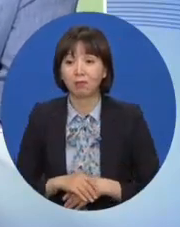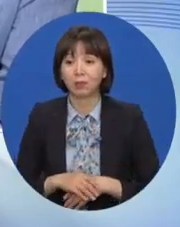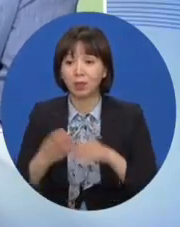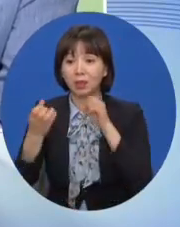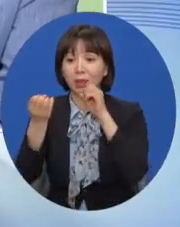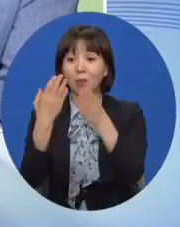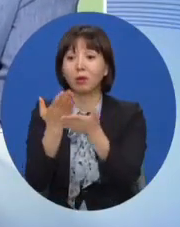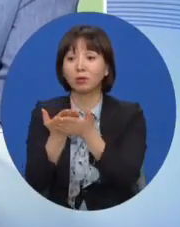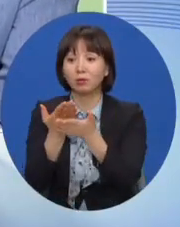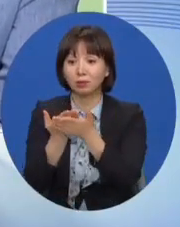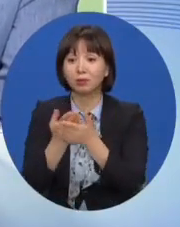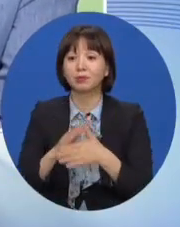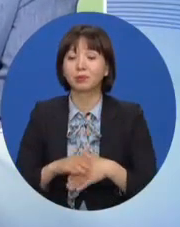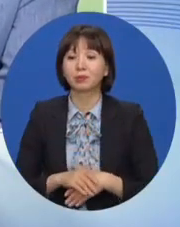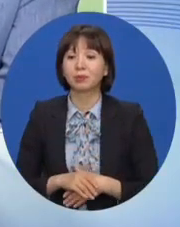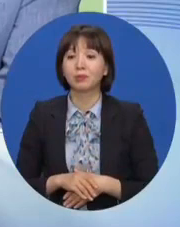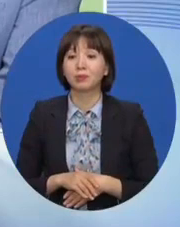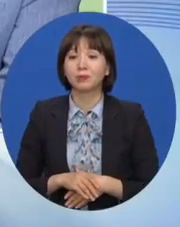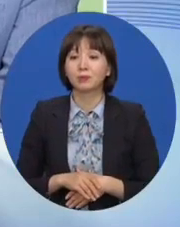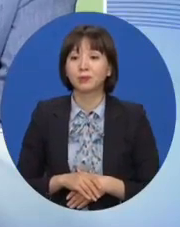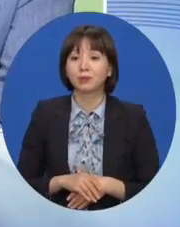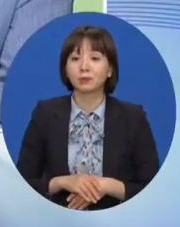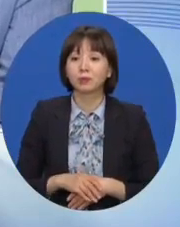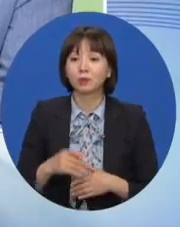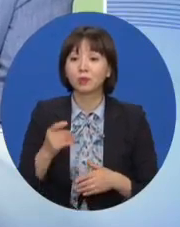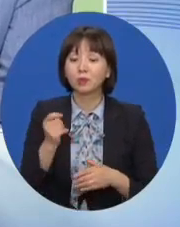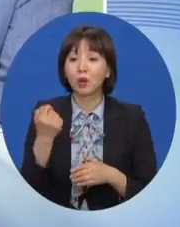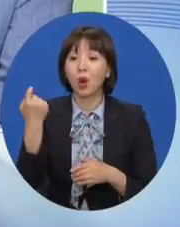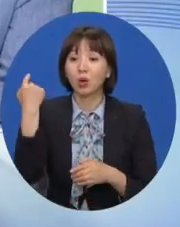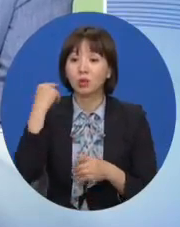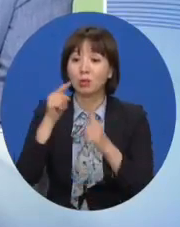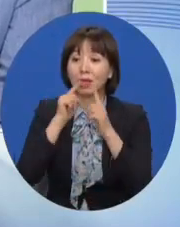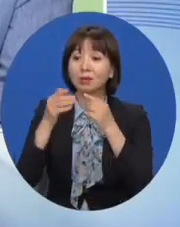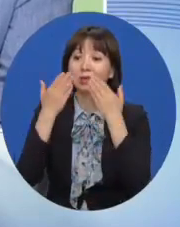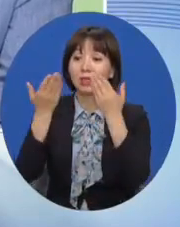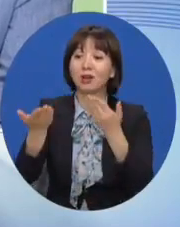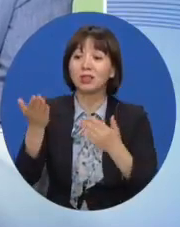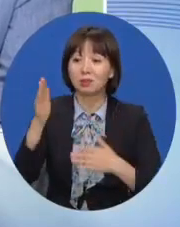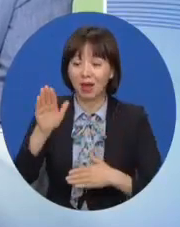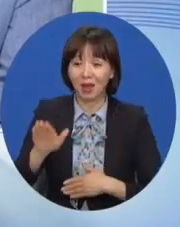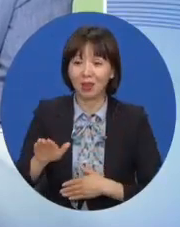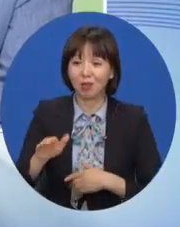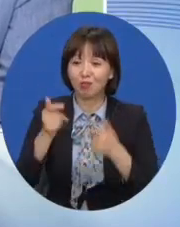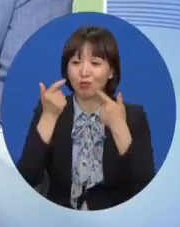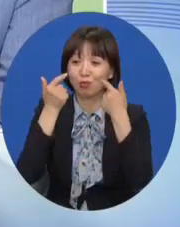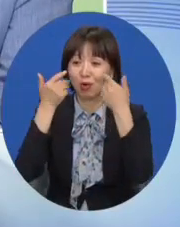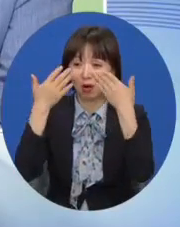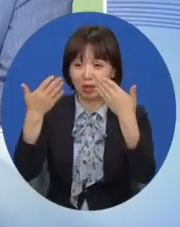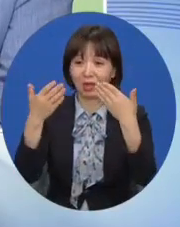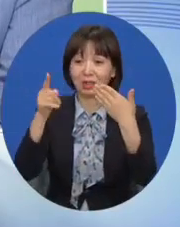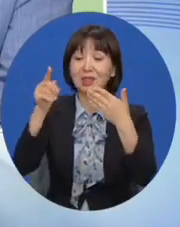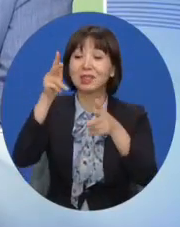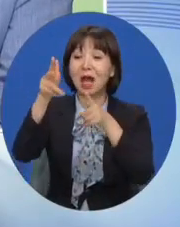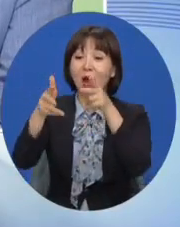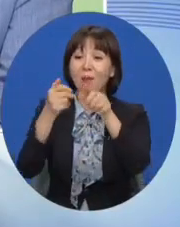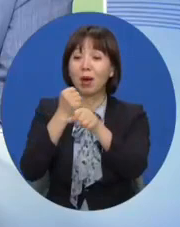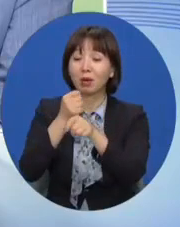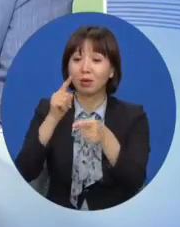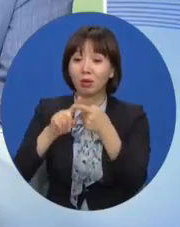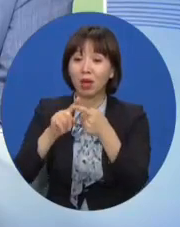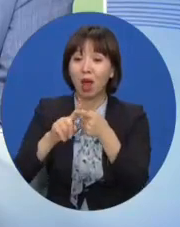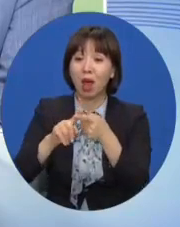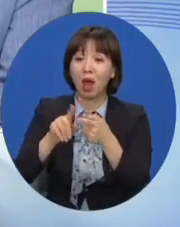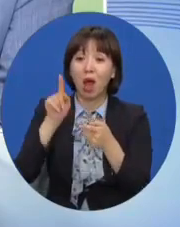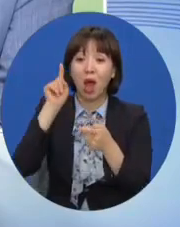답변해 보세요. 답변해. 네. 조금 어저께도 말씀드렸지만은 분명히 그 사업은 뭐 하루